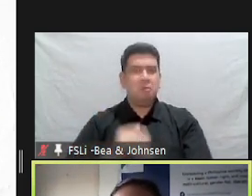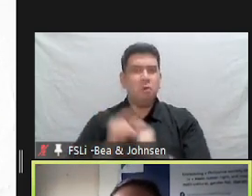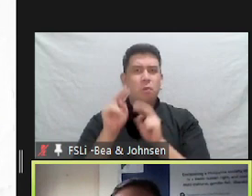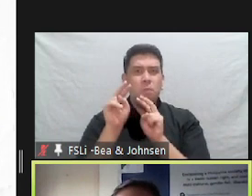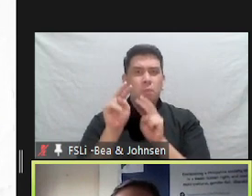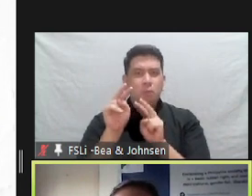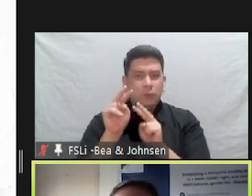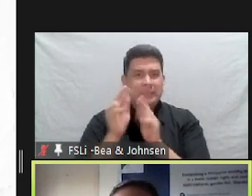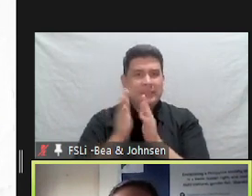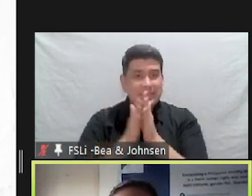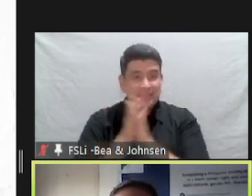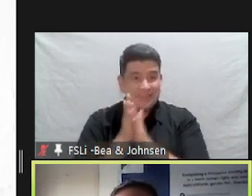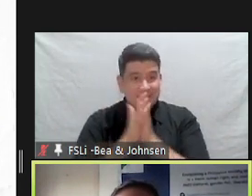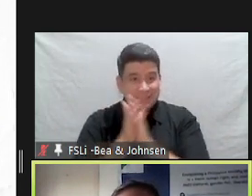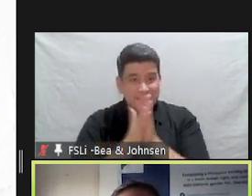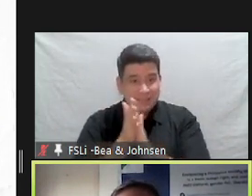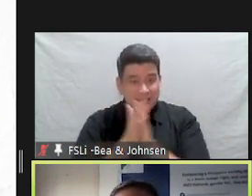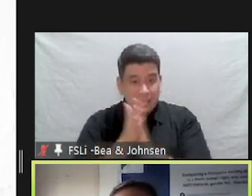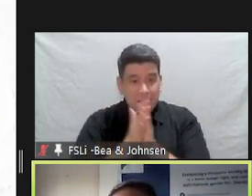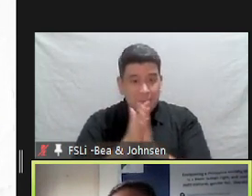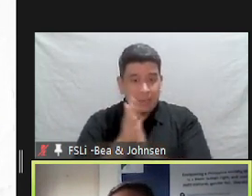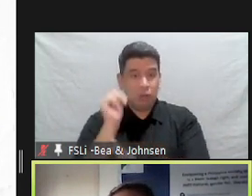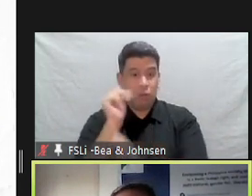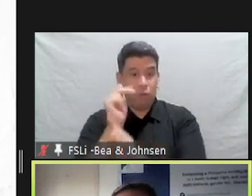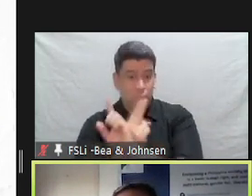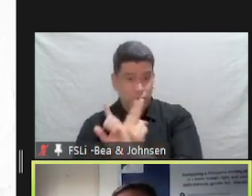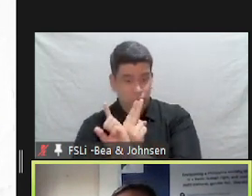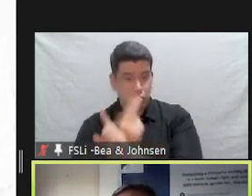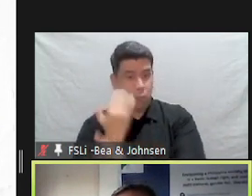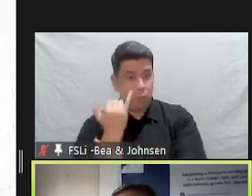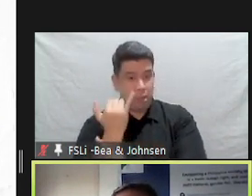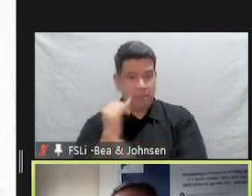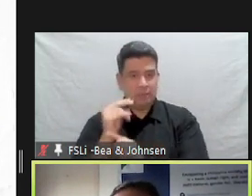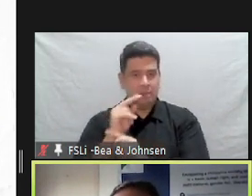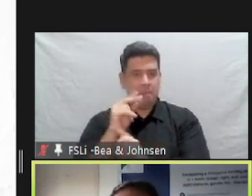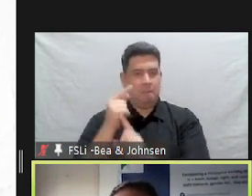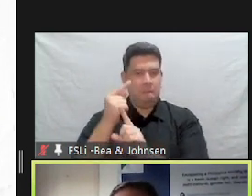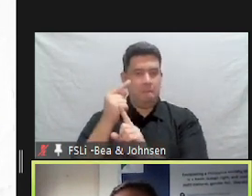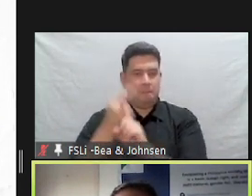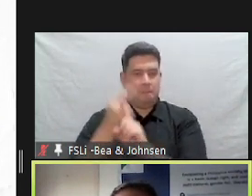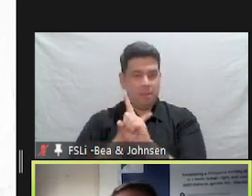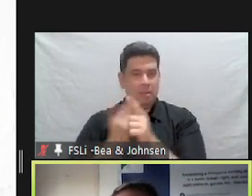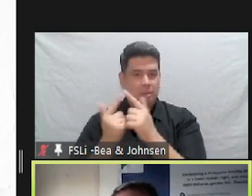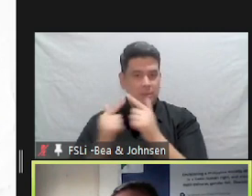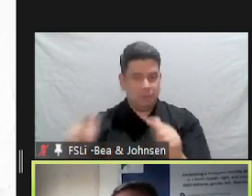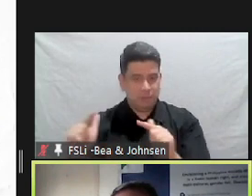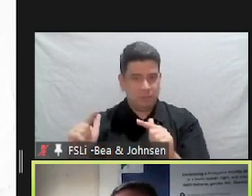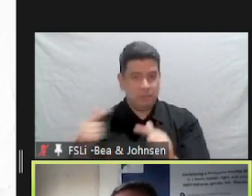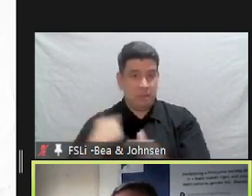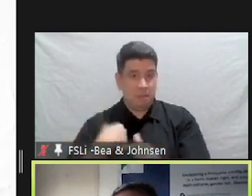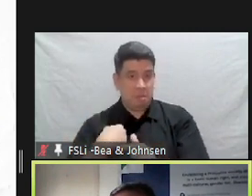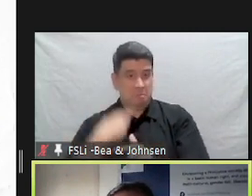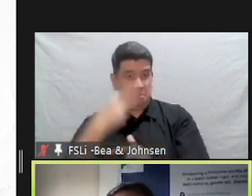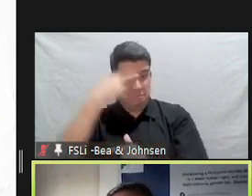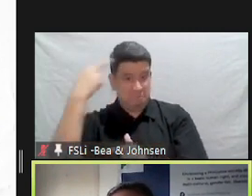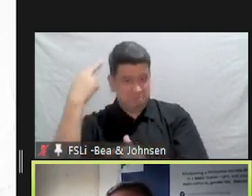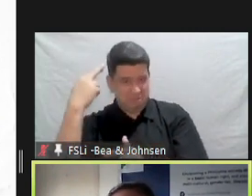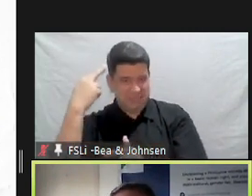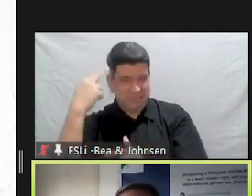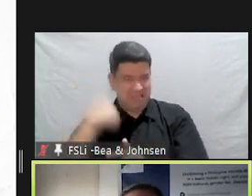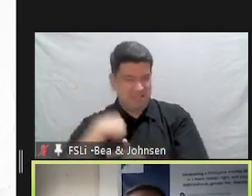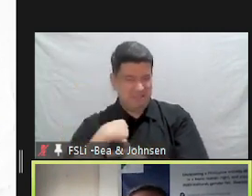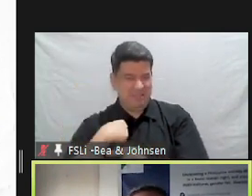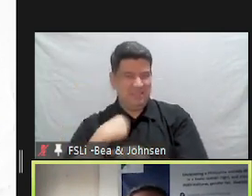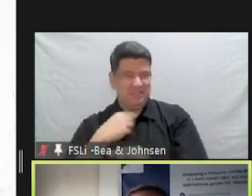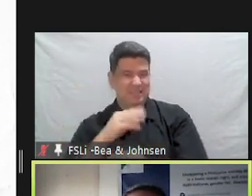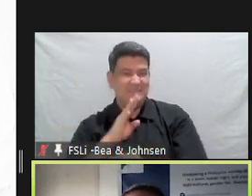o excited sa buwan ng wika. Kahit kami ay taga Rizal at Tagalog lang naman talaga yung salita